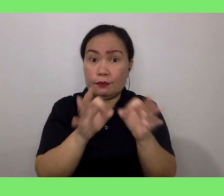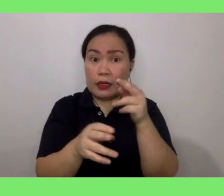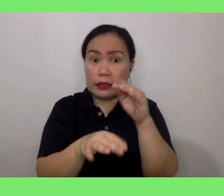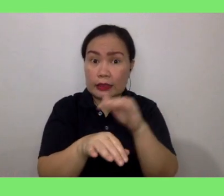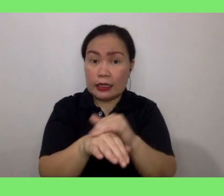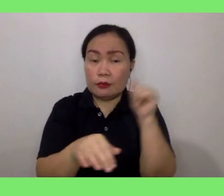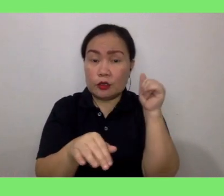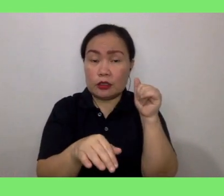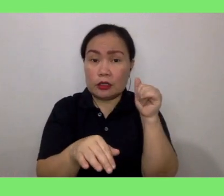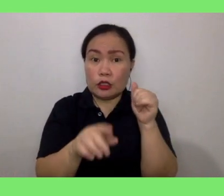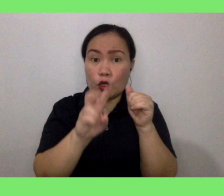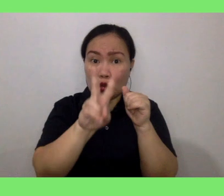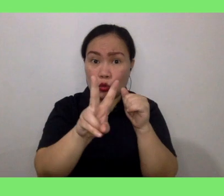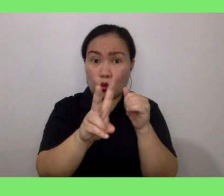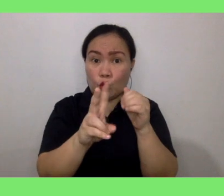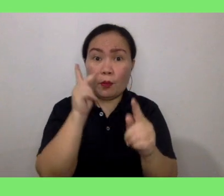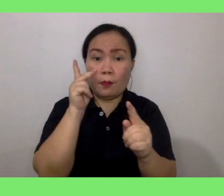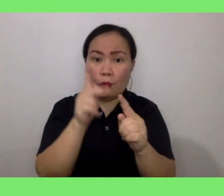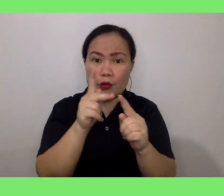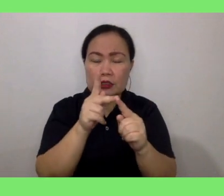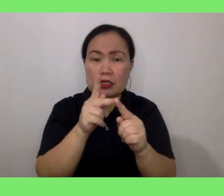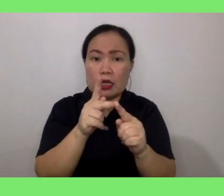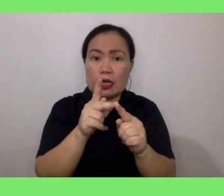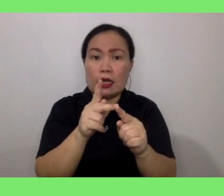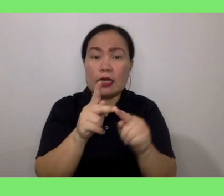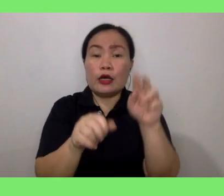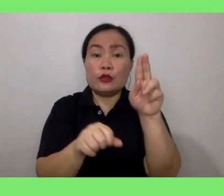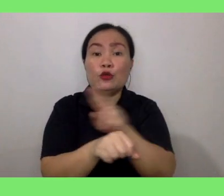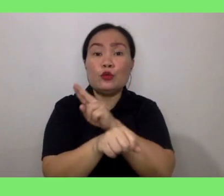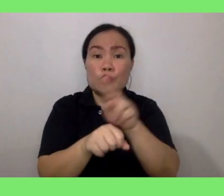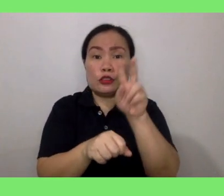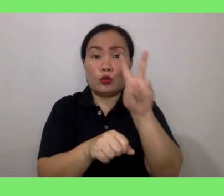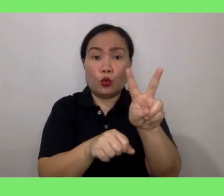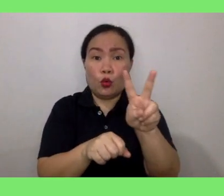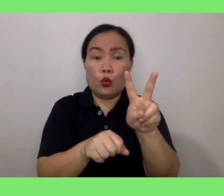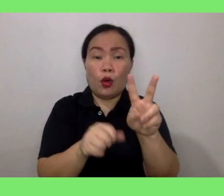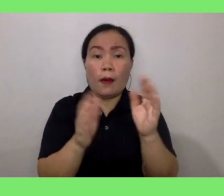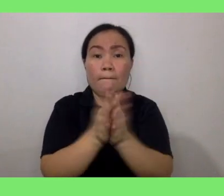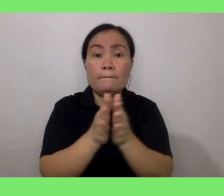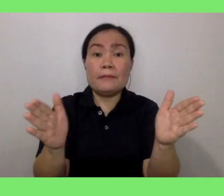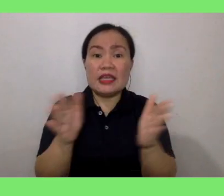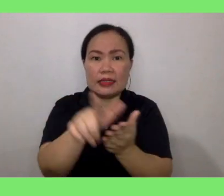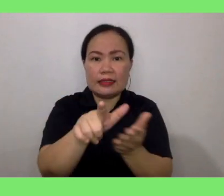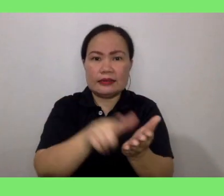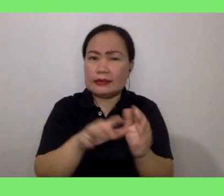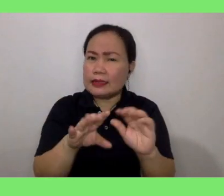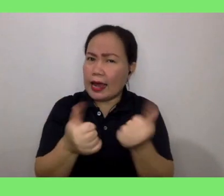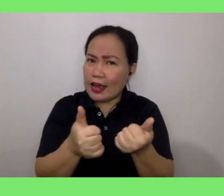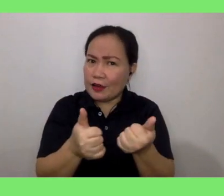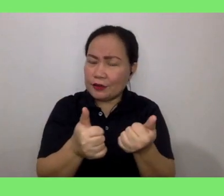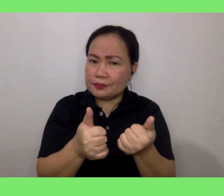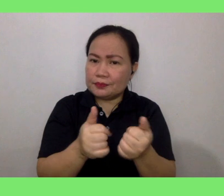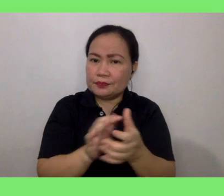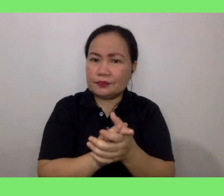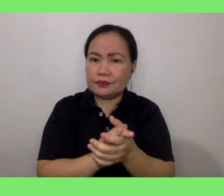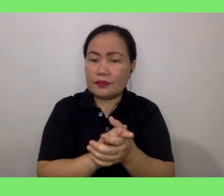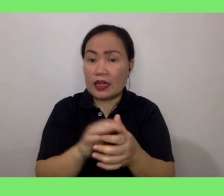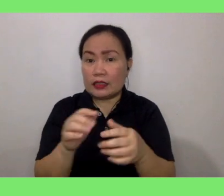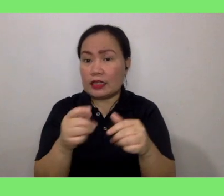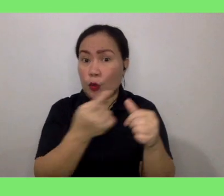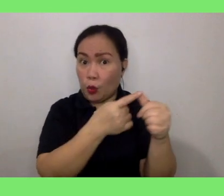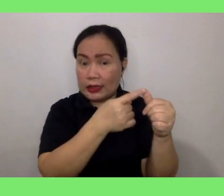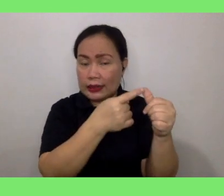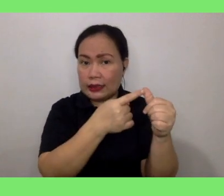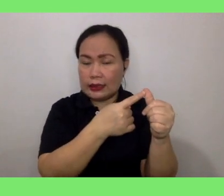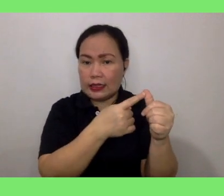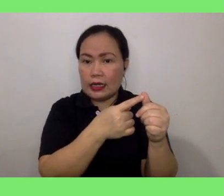mag-name tayo ng line using 2 points, dapat parehong capital letters po yun. Okay? So, how do we name this? Aside